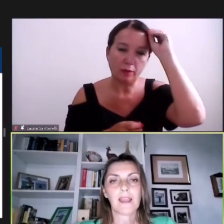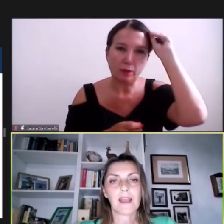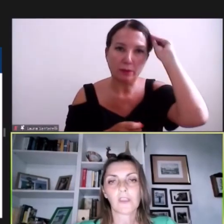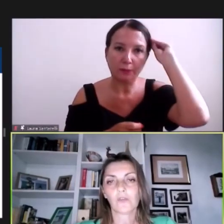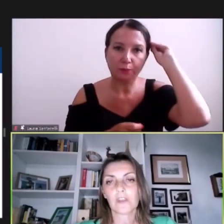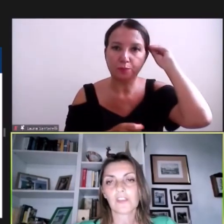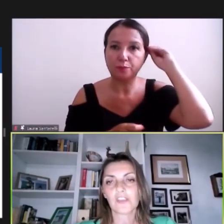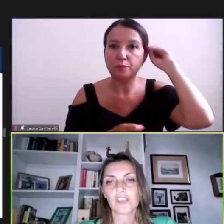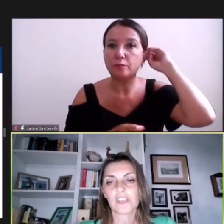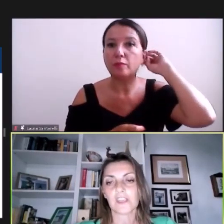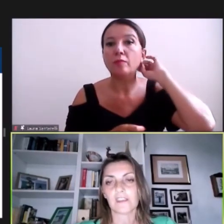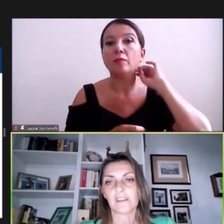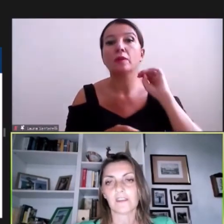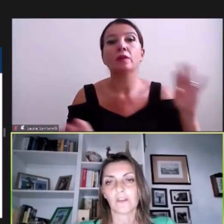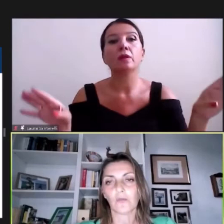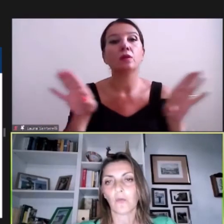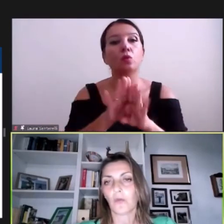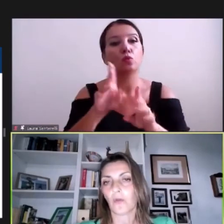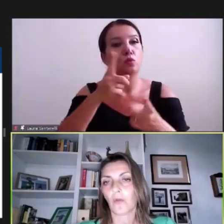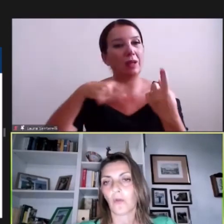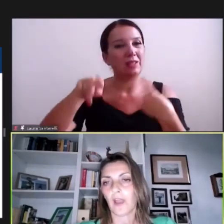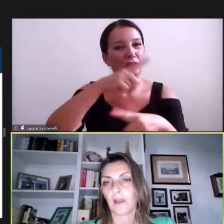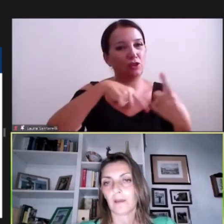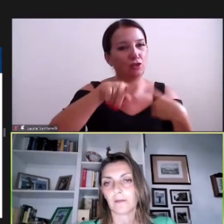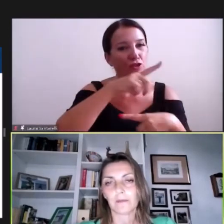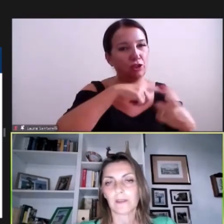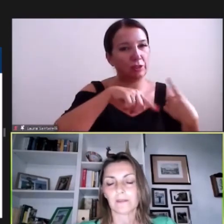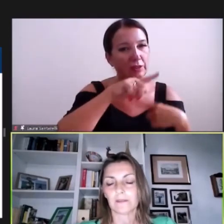Ma la chiusura di cicli